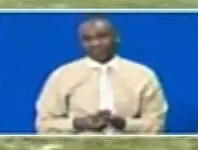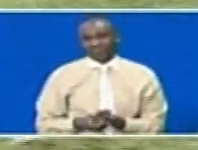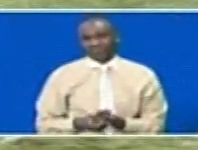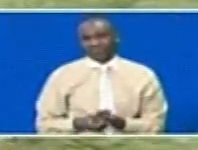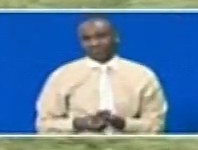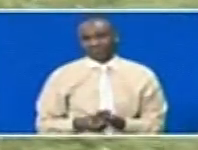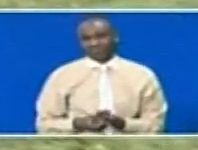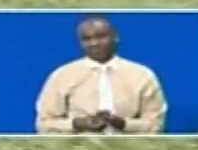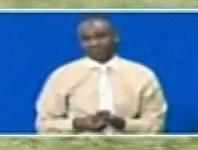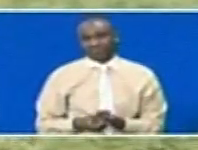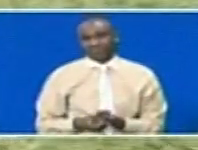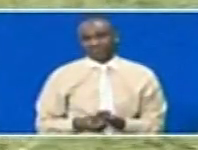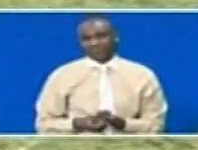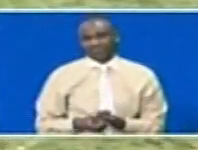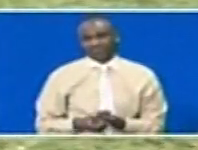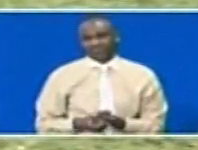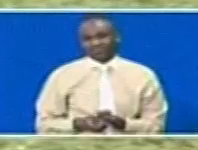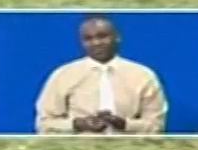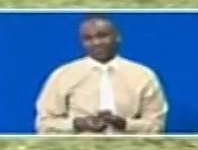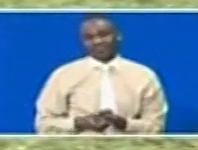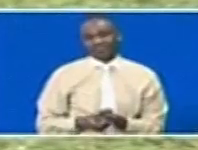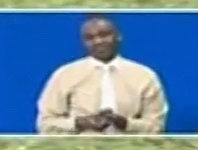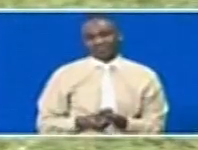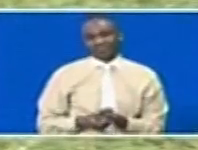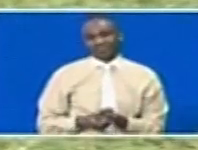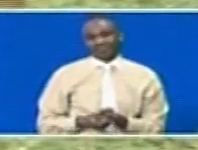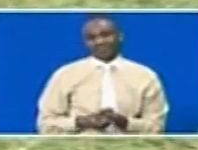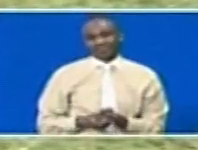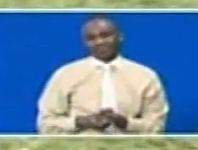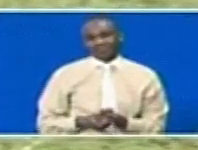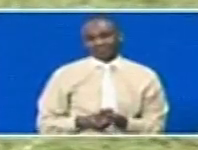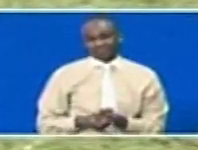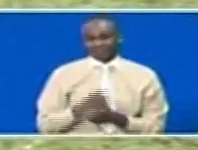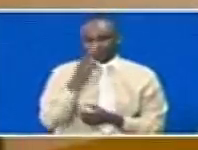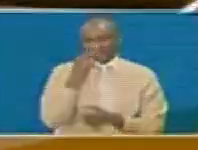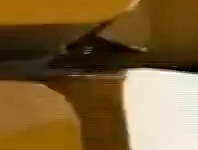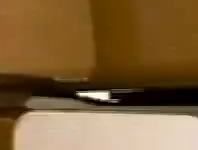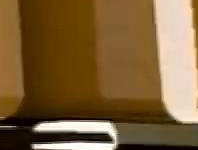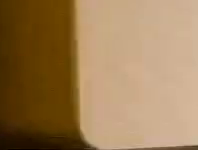Pola Biswa, Mirindimo.